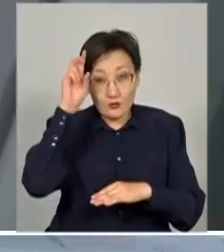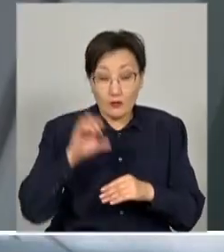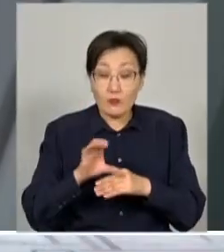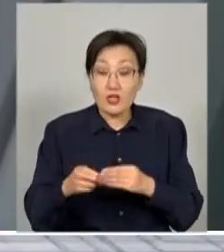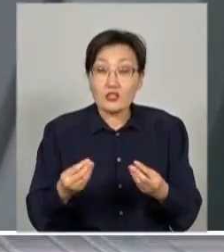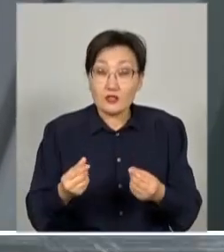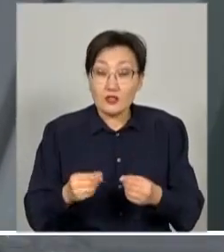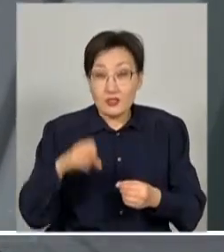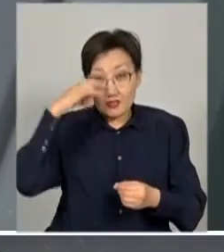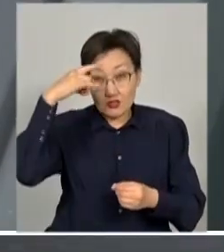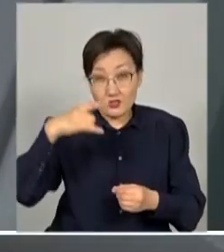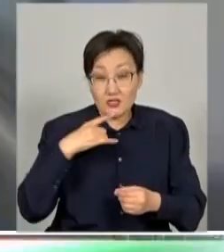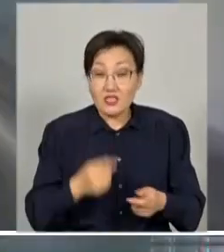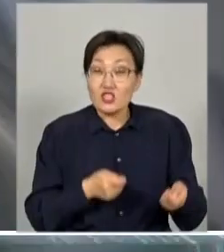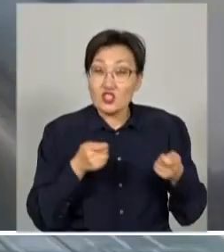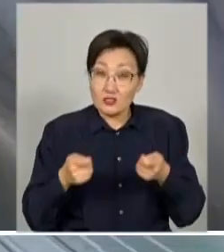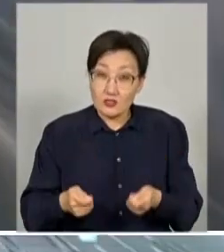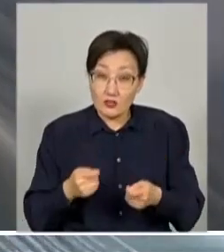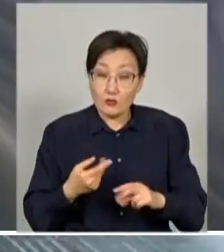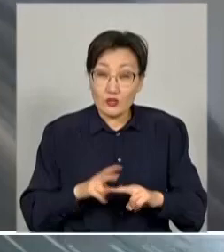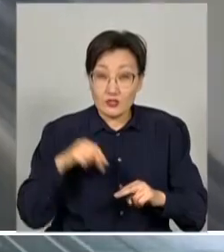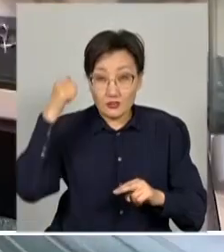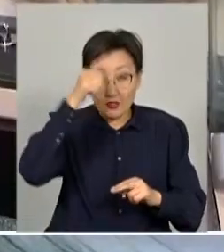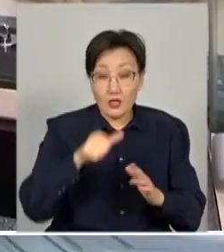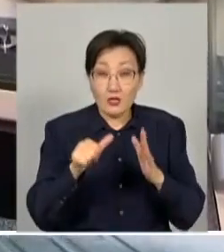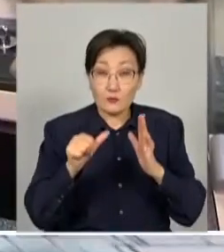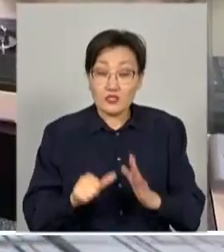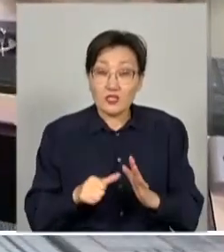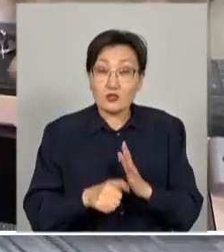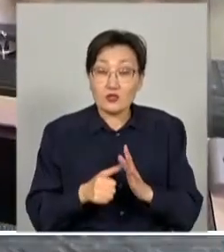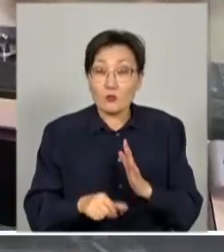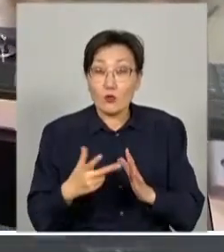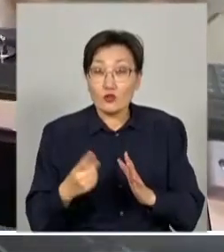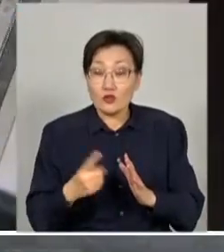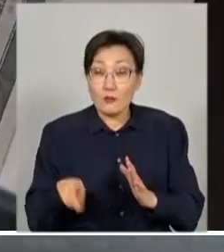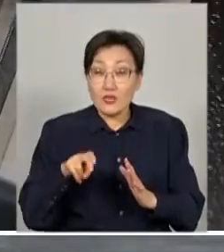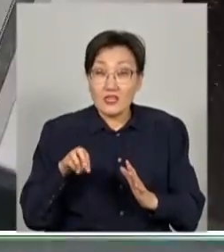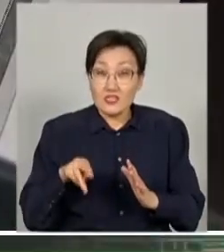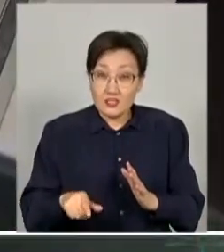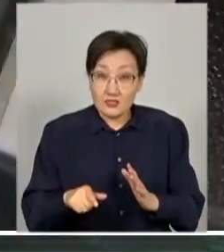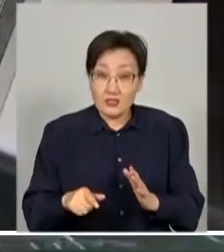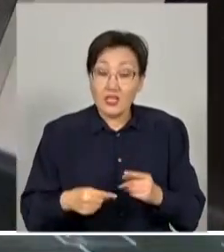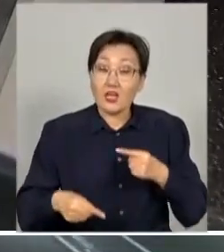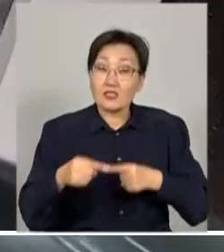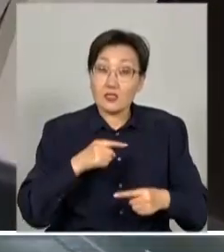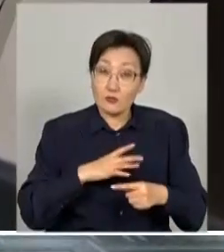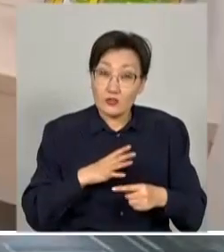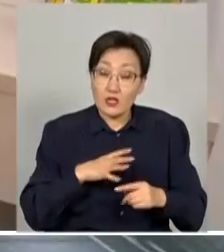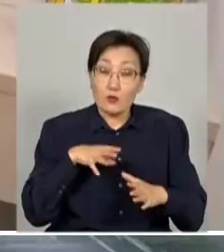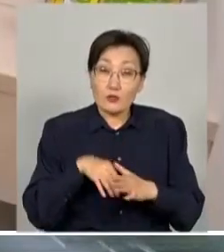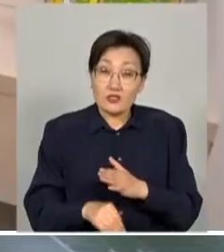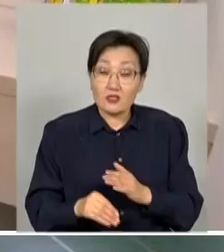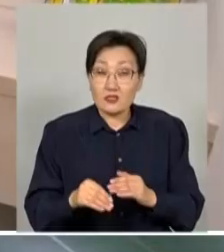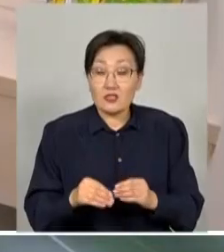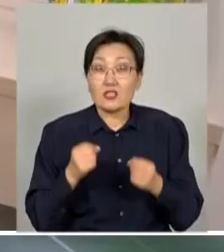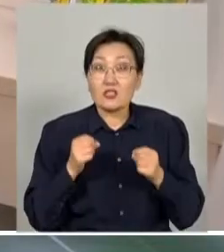ақшаларды да елге жеткіздік дейді. Мәселен, осы жылдың 6 айында 631 миллиард теңге қайтарылған екен. Оның ішінде